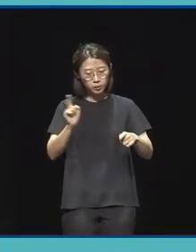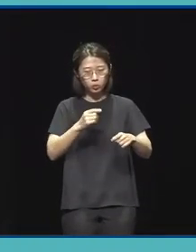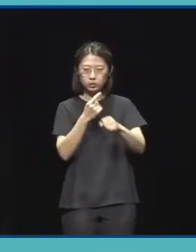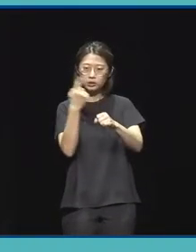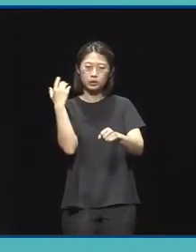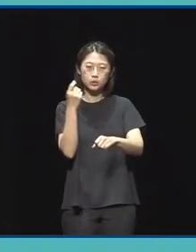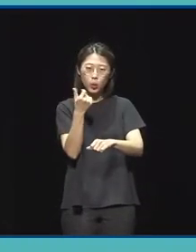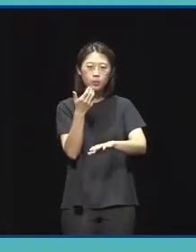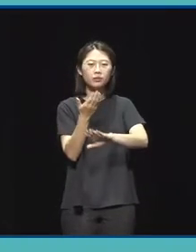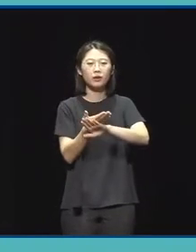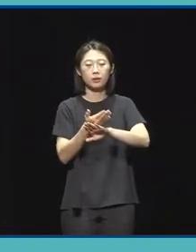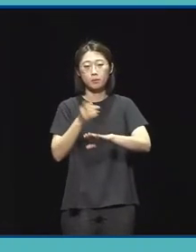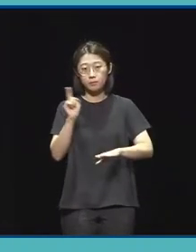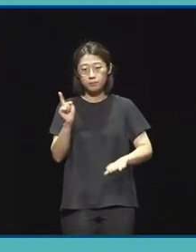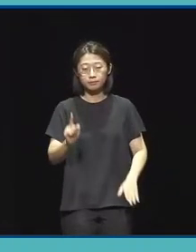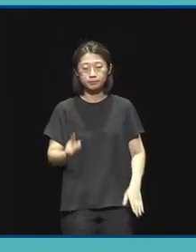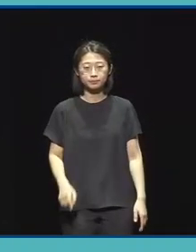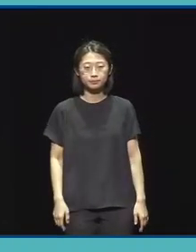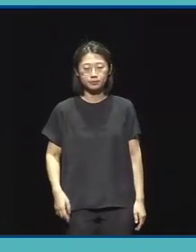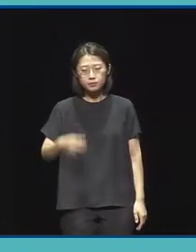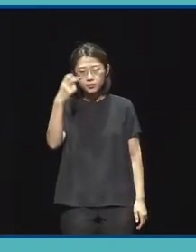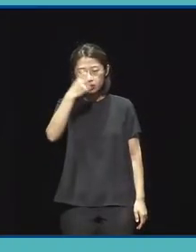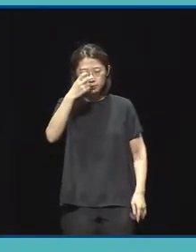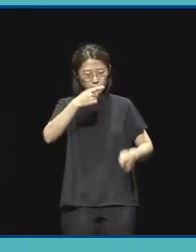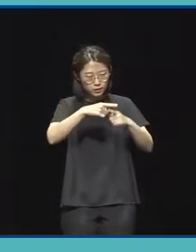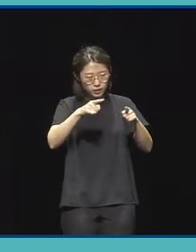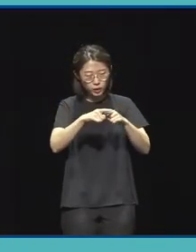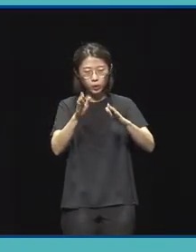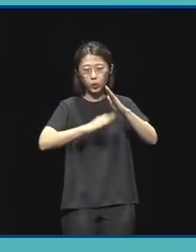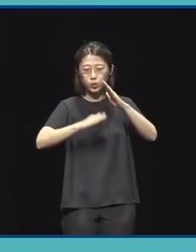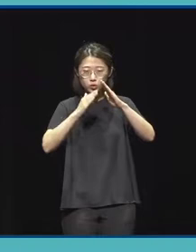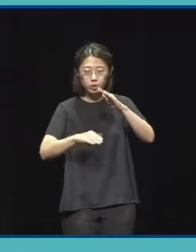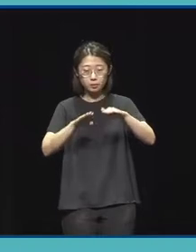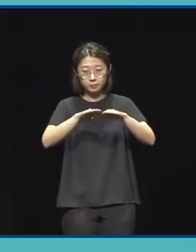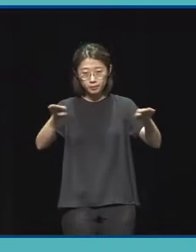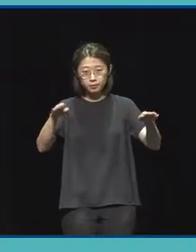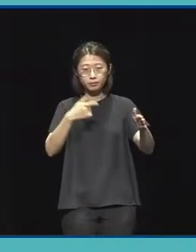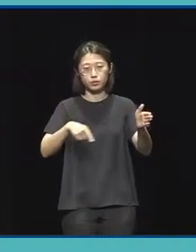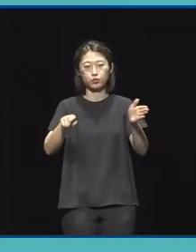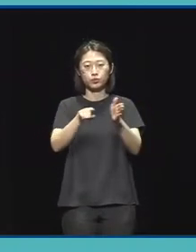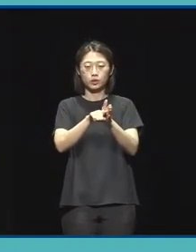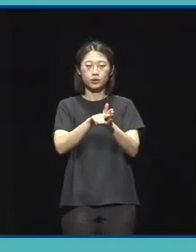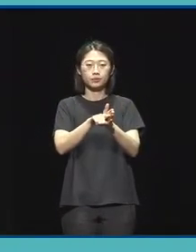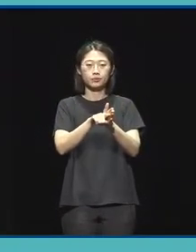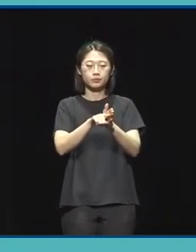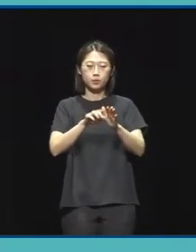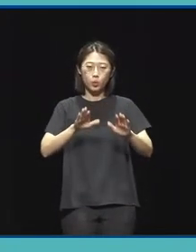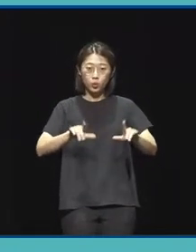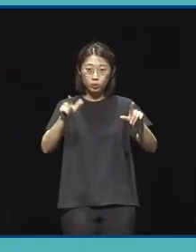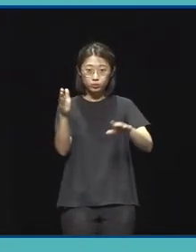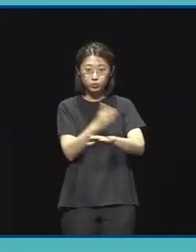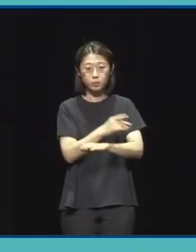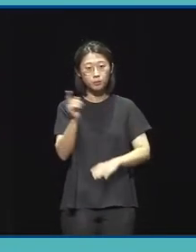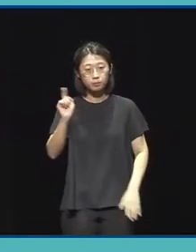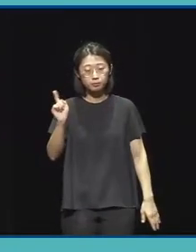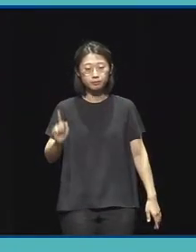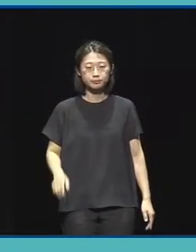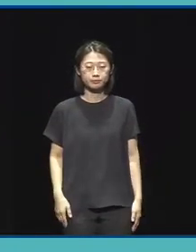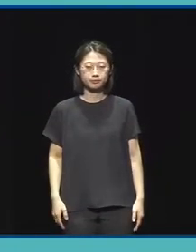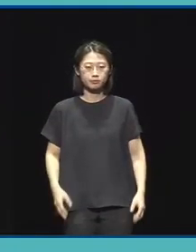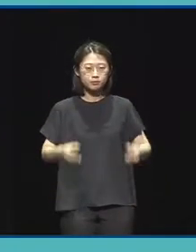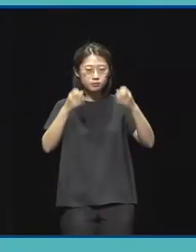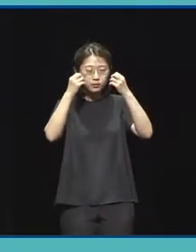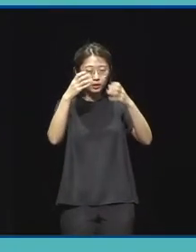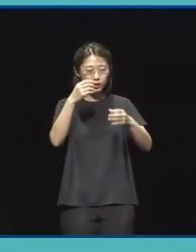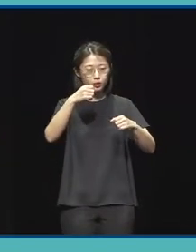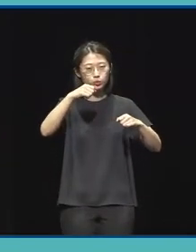다른 점들은 요게 심사에 단계에 있기 때문에 심사의 공정성 균형성 형평성들을 고려해서 올해부터는 창작 뮤지컬